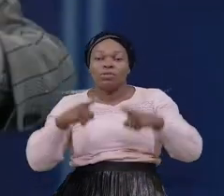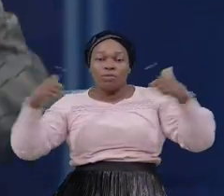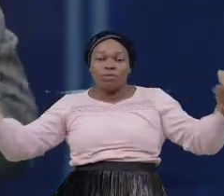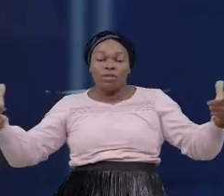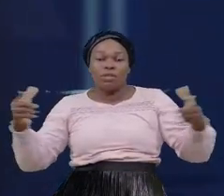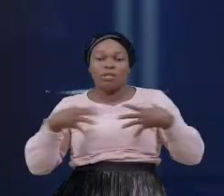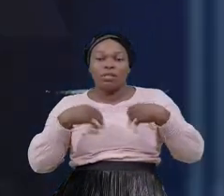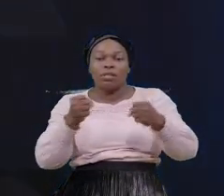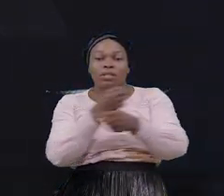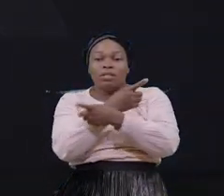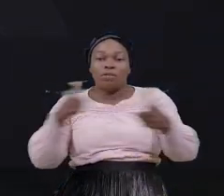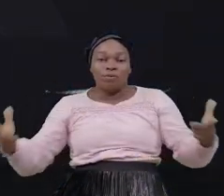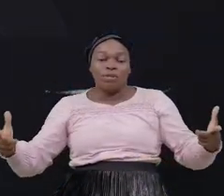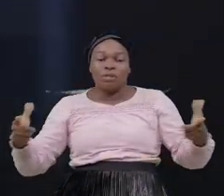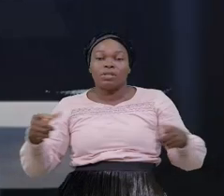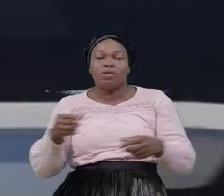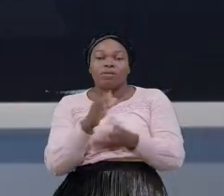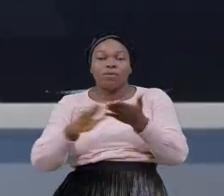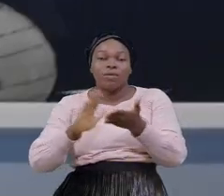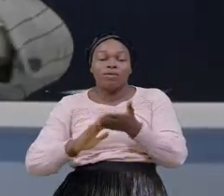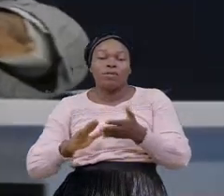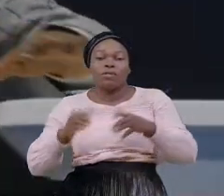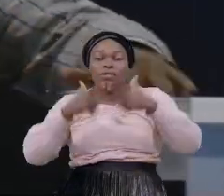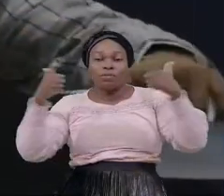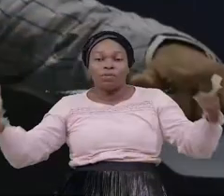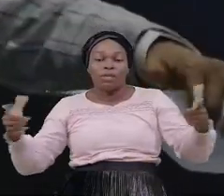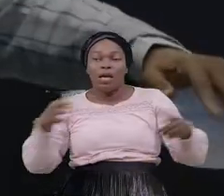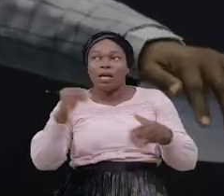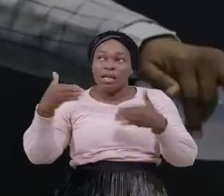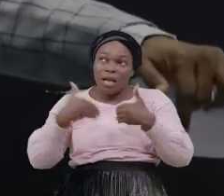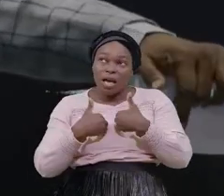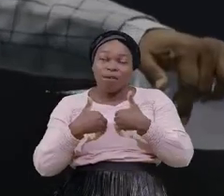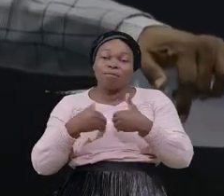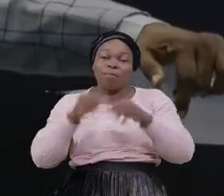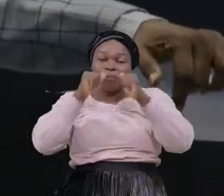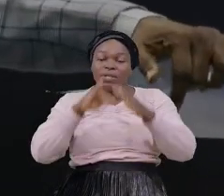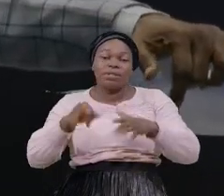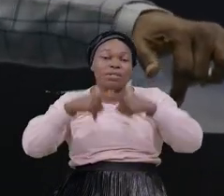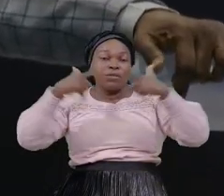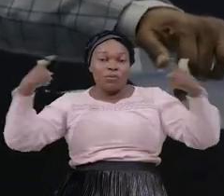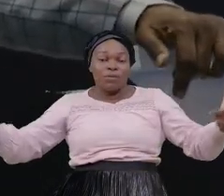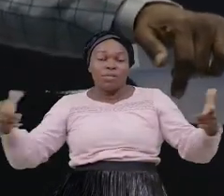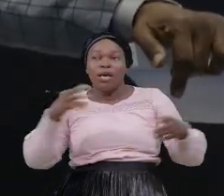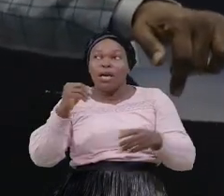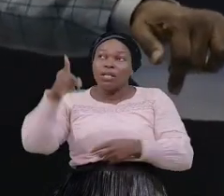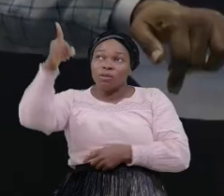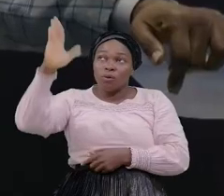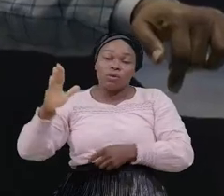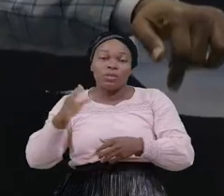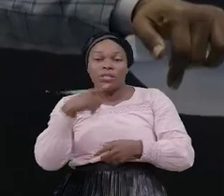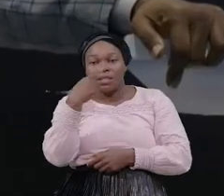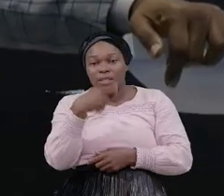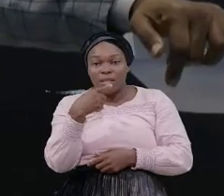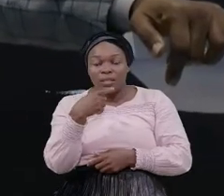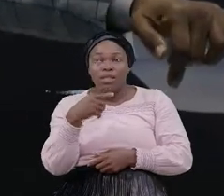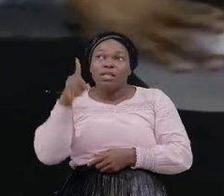est grande, le pardon qui est grand. Il a les bénédictions grandes. Et Dieu a dit que